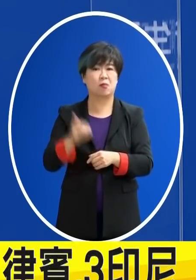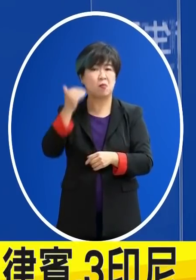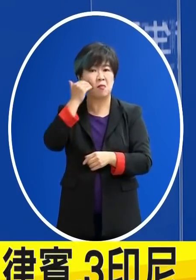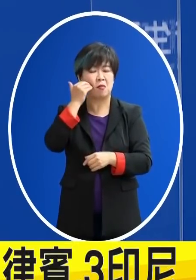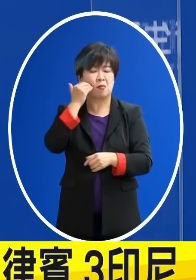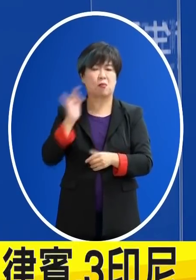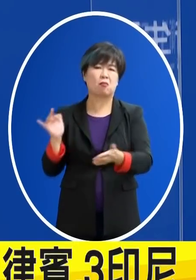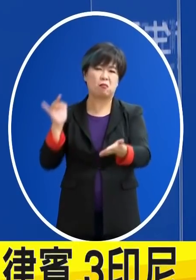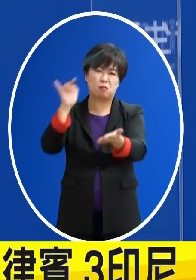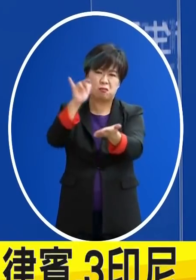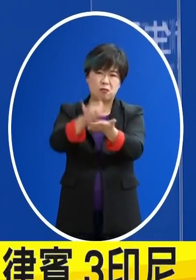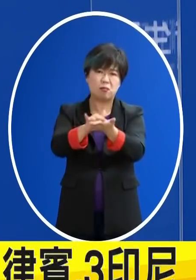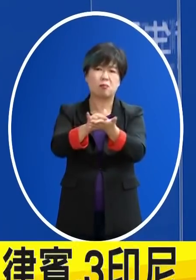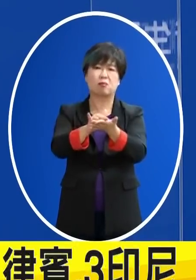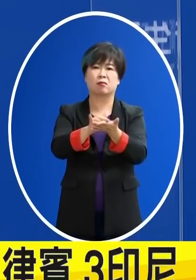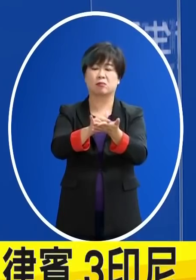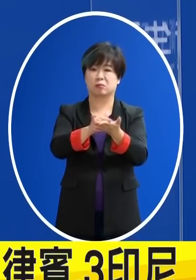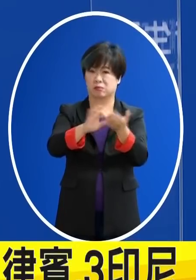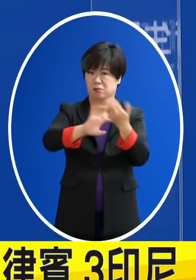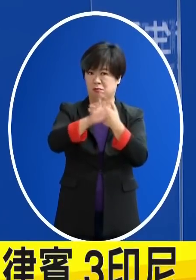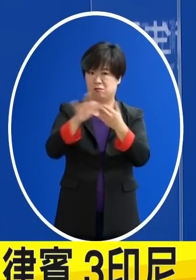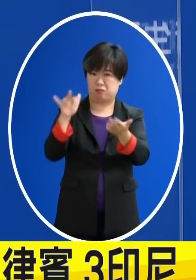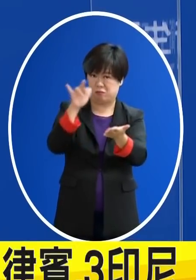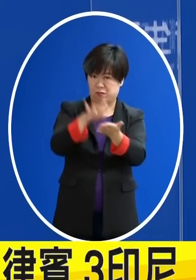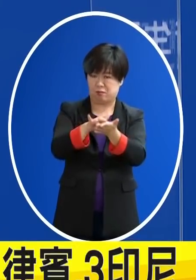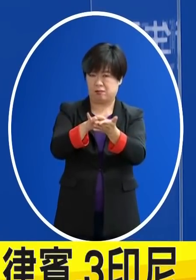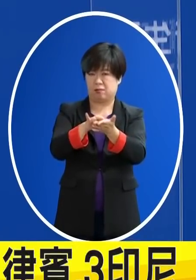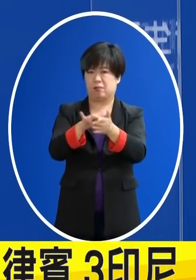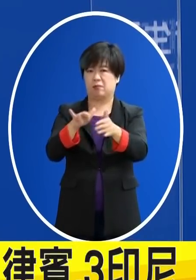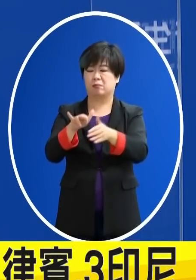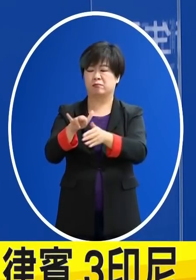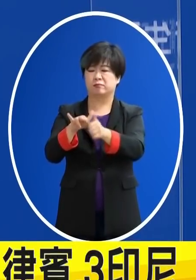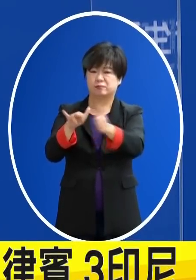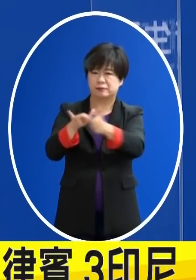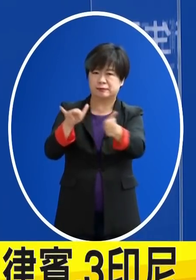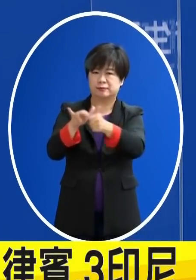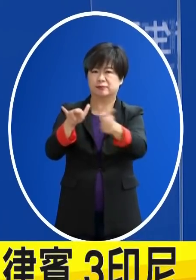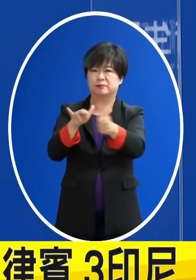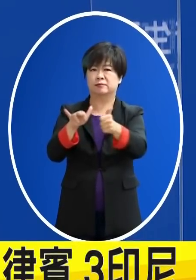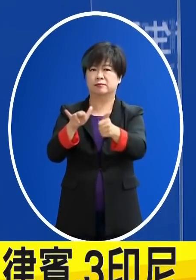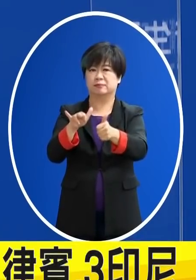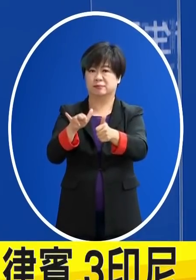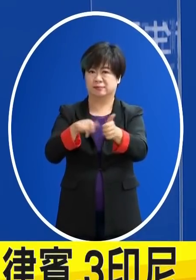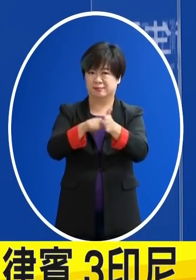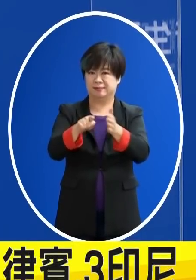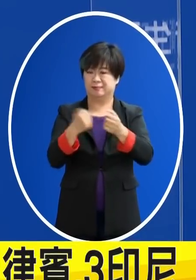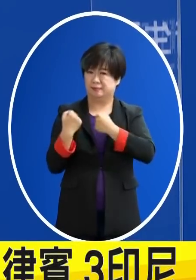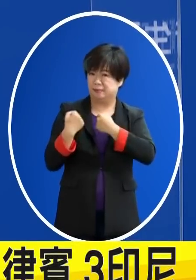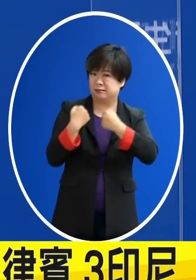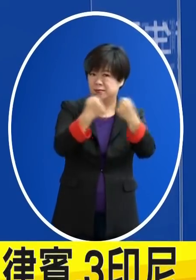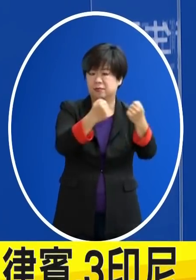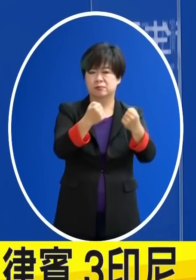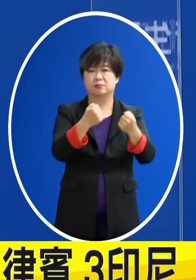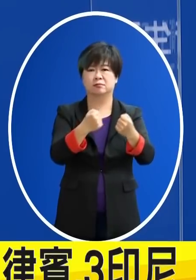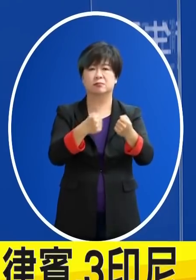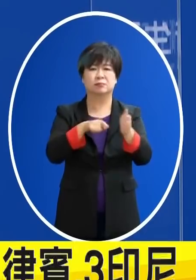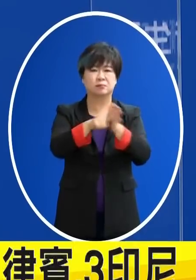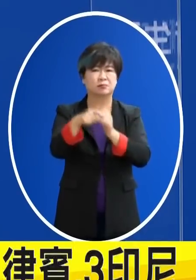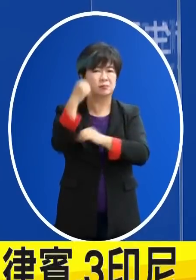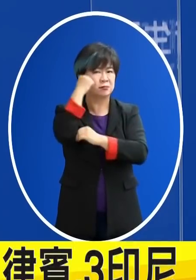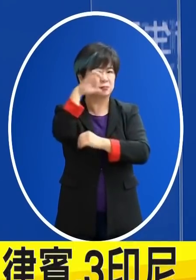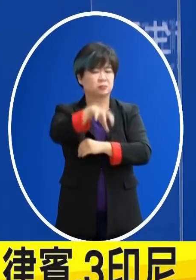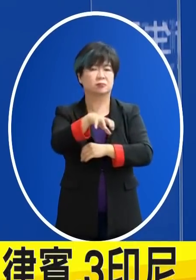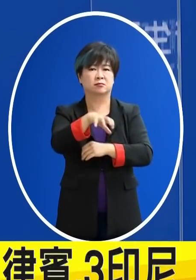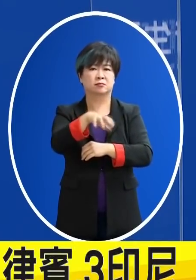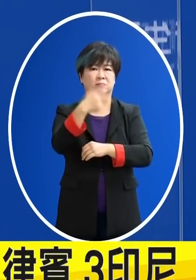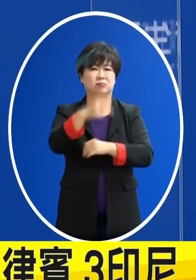候，他们要有专车专线，然后进入到这个房他们所属的这个旅馆里面，那就不